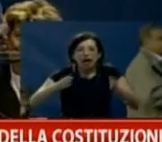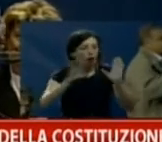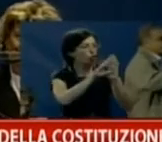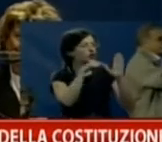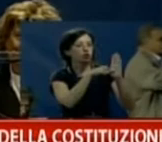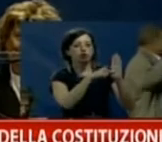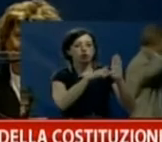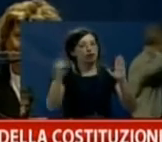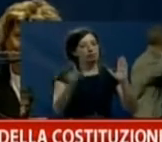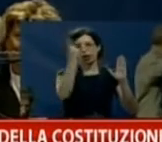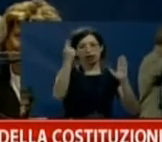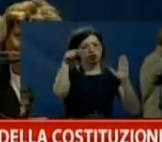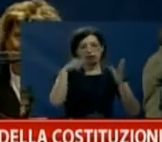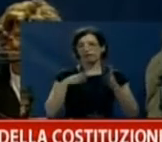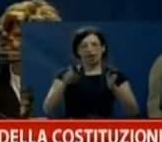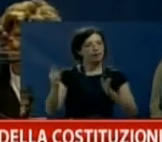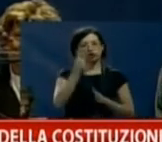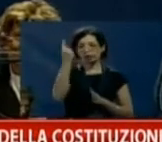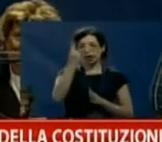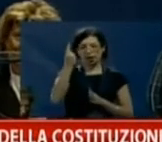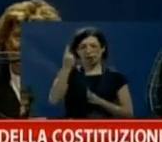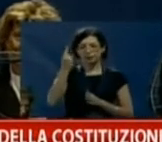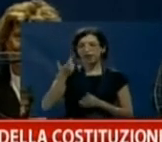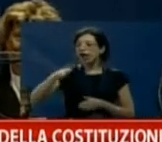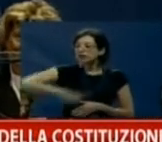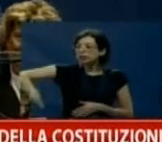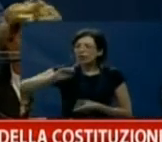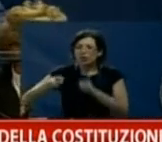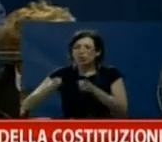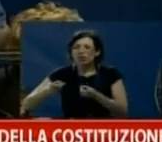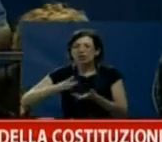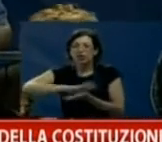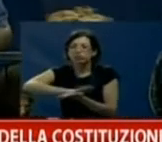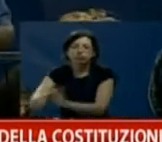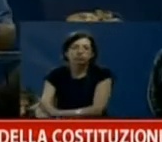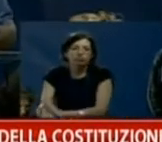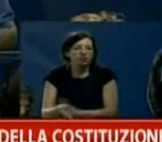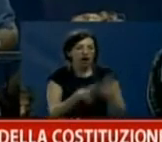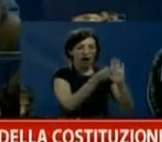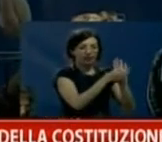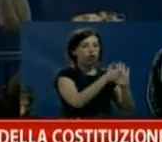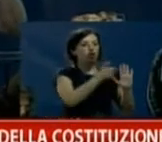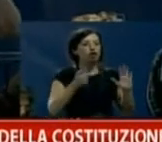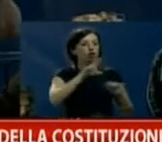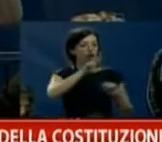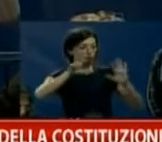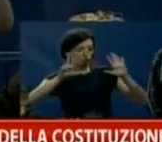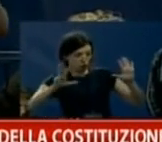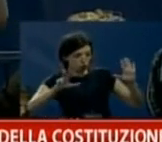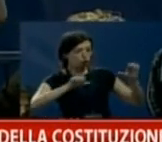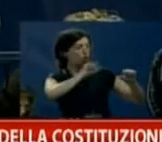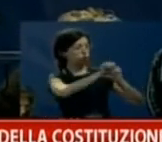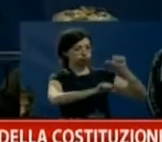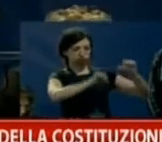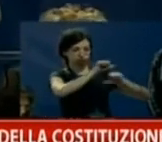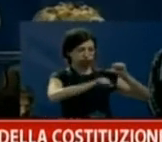questo, perché lo spazio politico è stato cancellato. La manipolazione dell'articolo 138 è